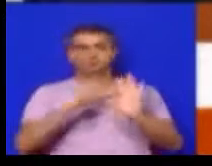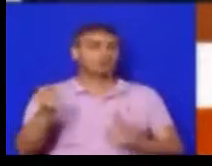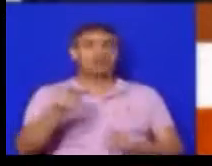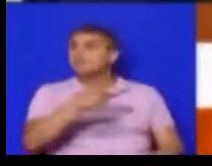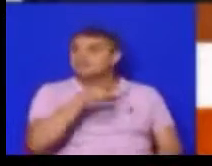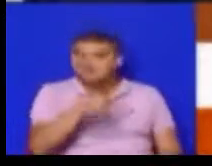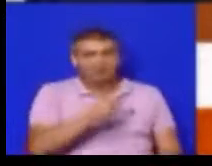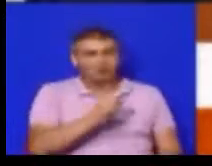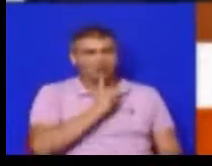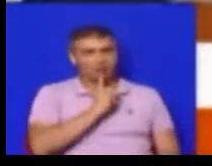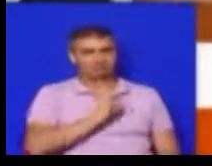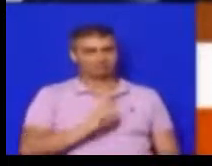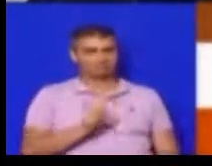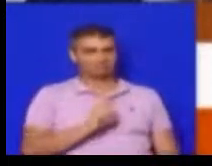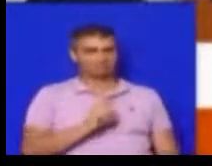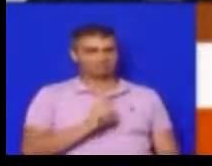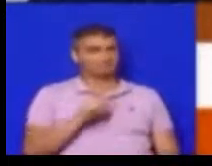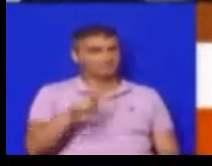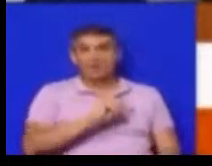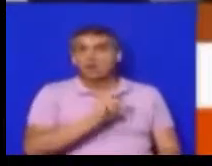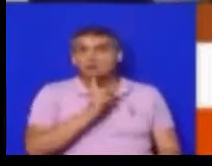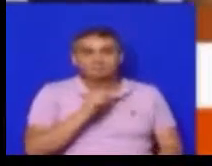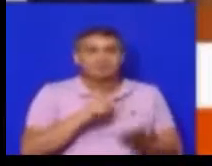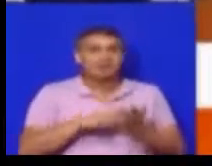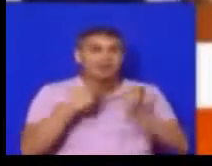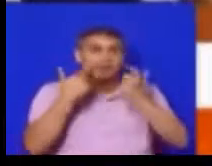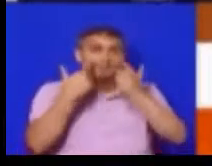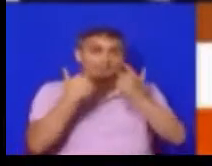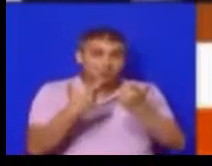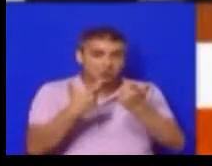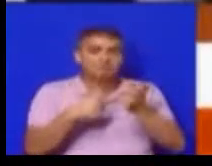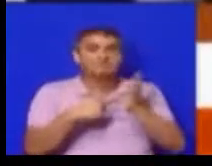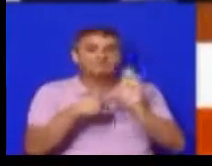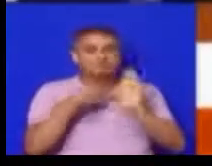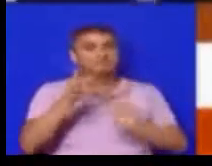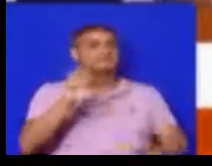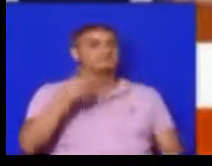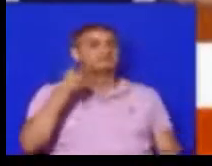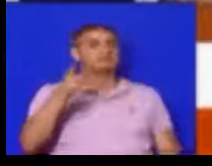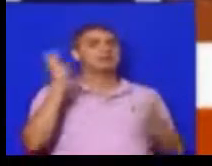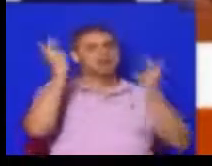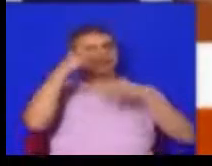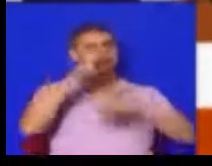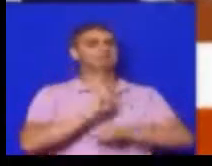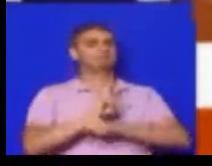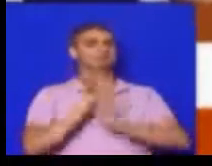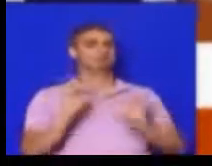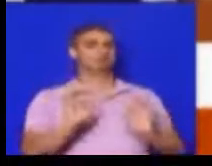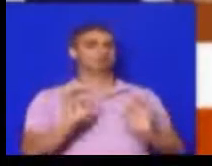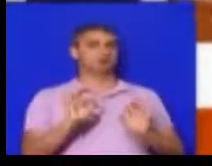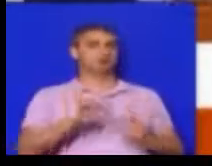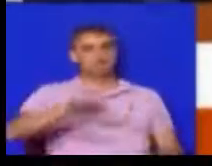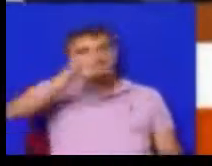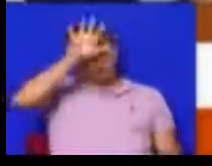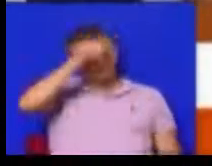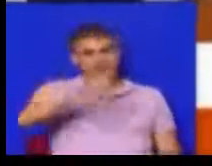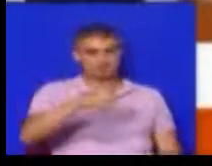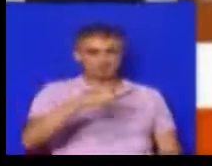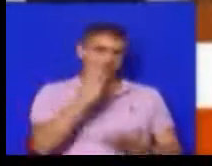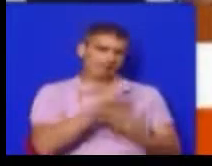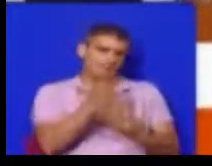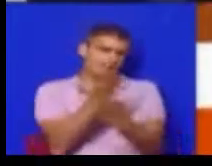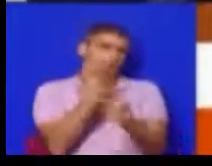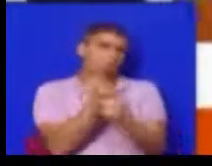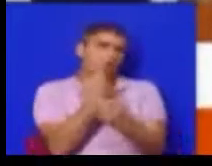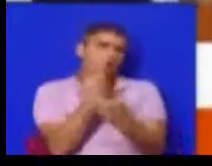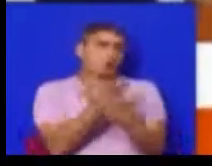מספיק. זה לא מספיק כי פיקוח ושקיפות הם בהנחה שההסכם נשמר. האיראנים כבר הוכיחו שהם